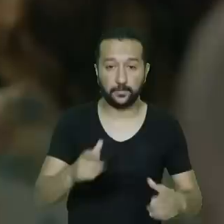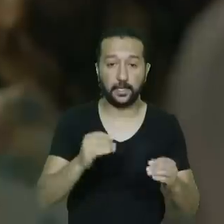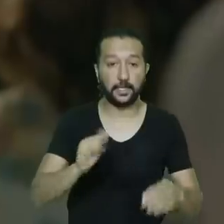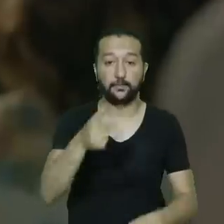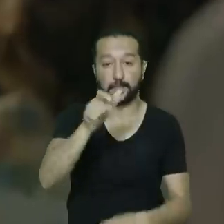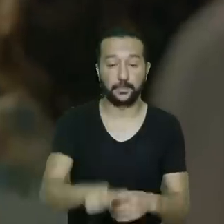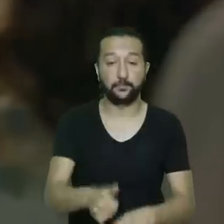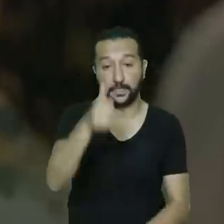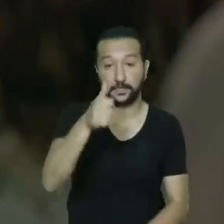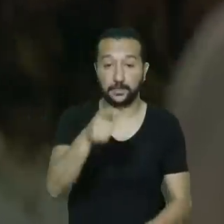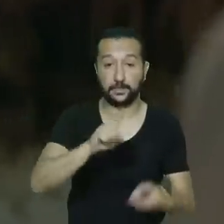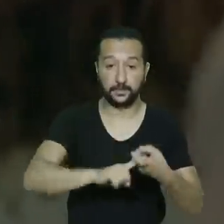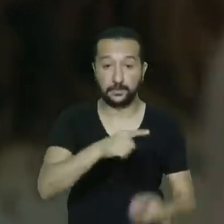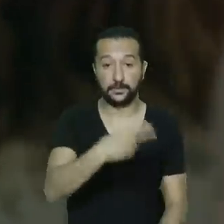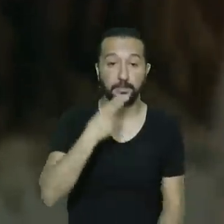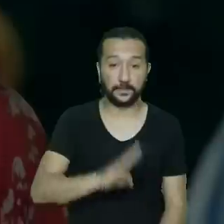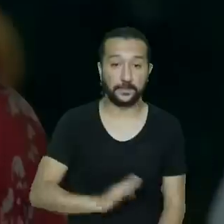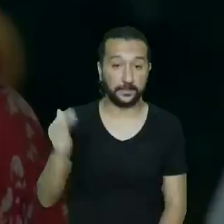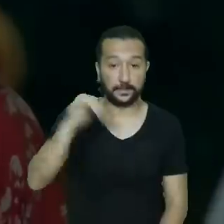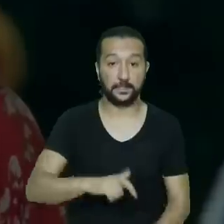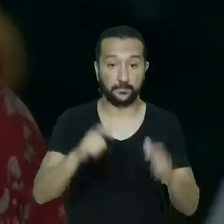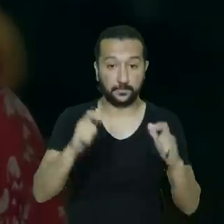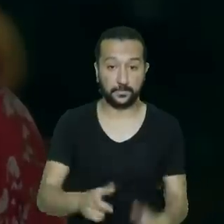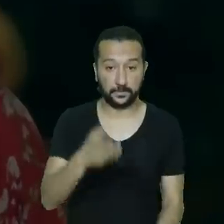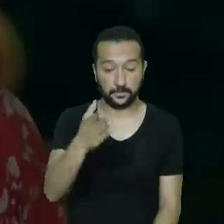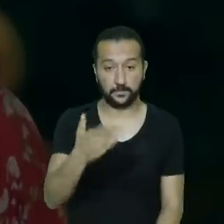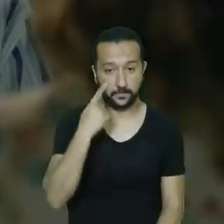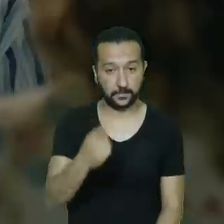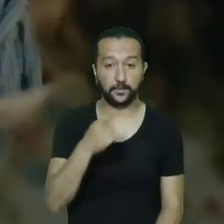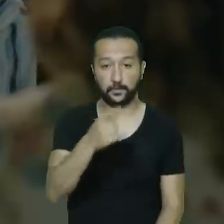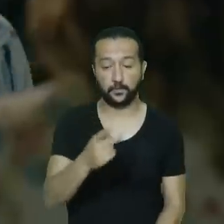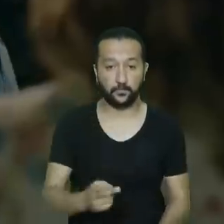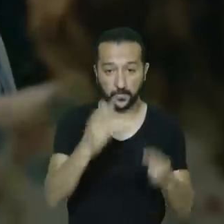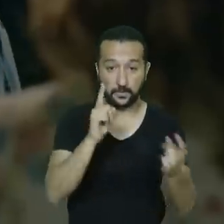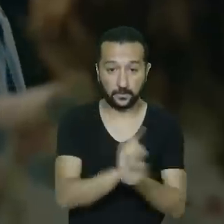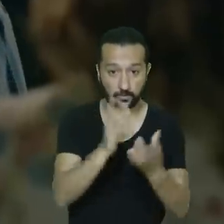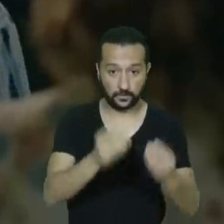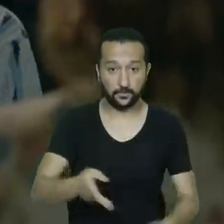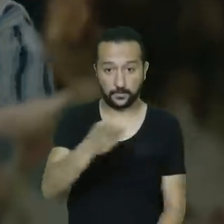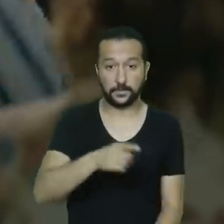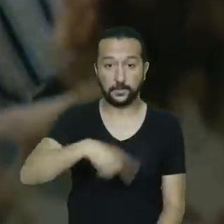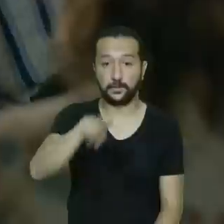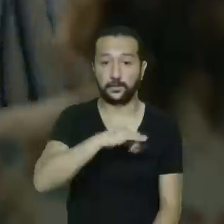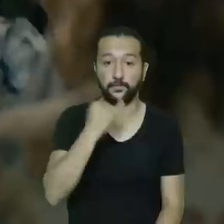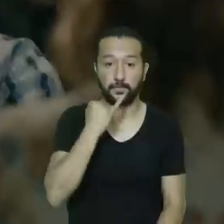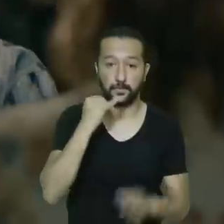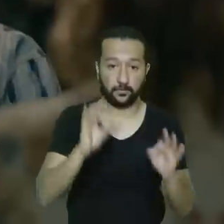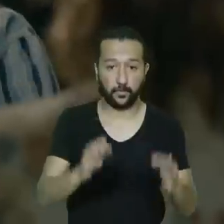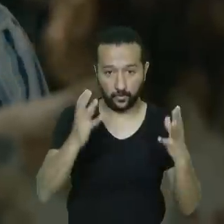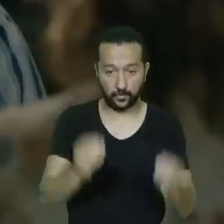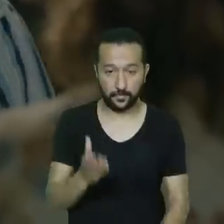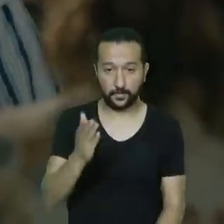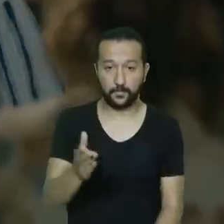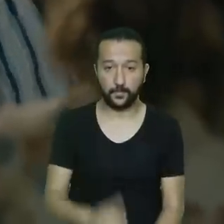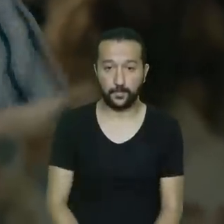en kıymetli başkanıyla kızı buralara kadar gelmişler. Guru guru mu karşılayacağız onları? Sizin misafirperverliğiniz bu kadar